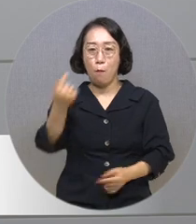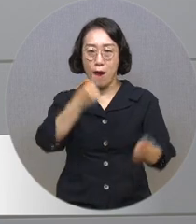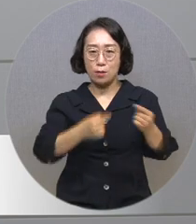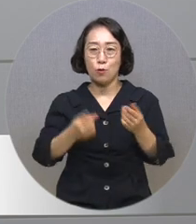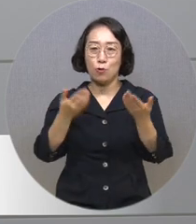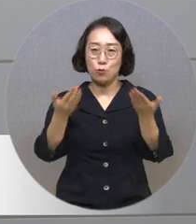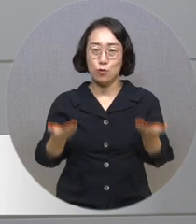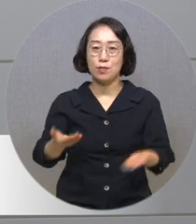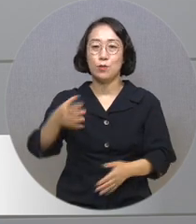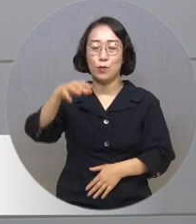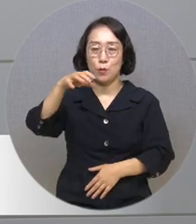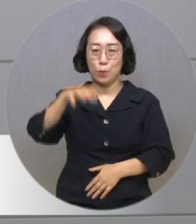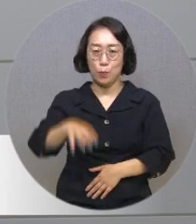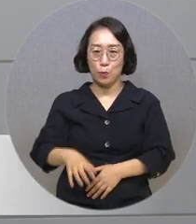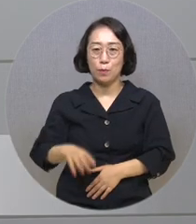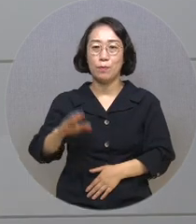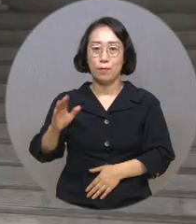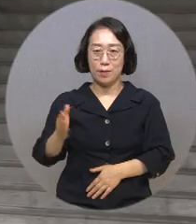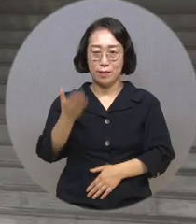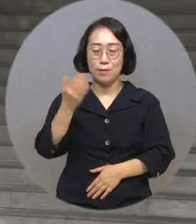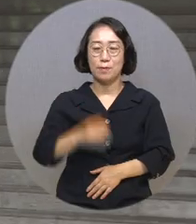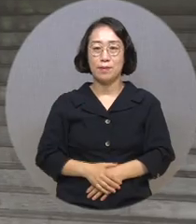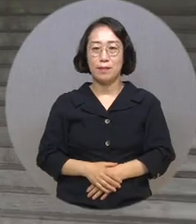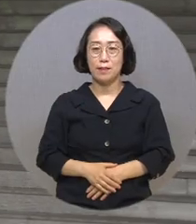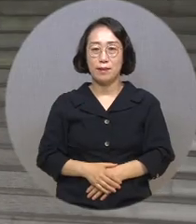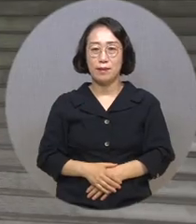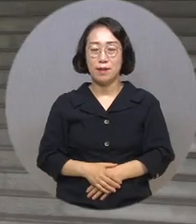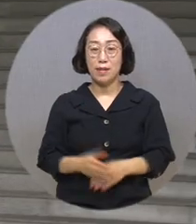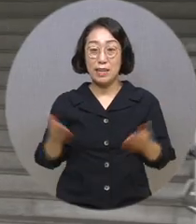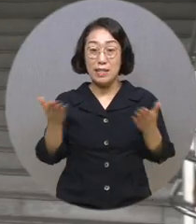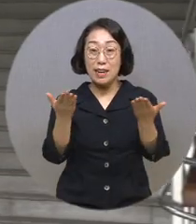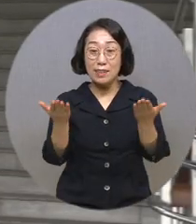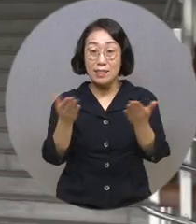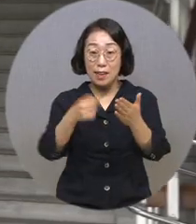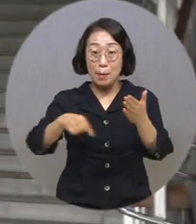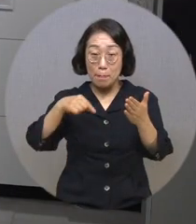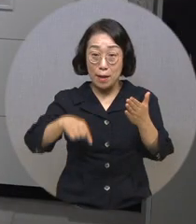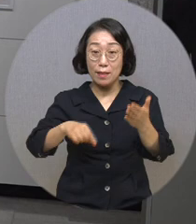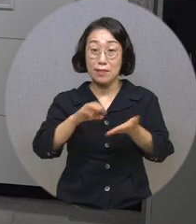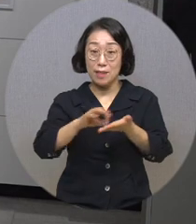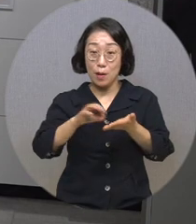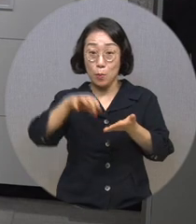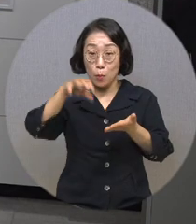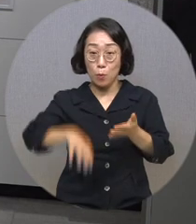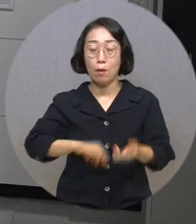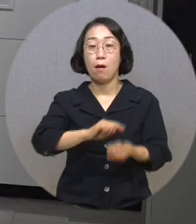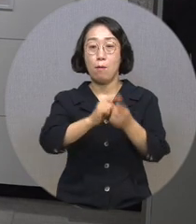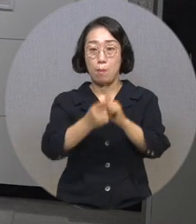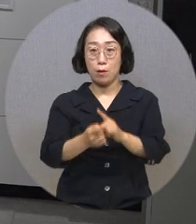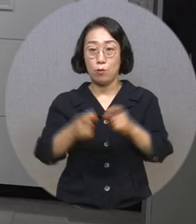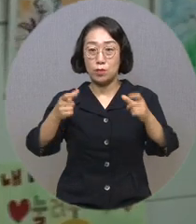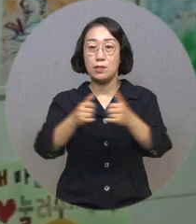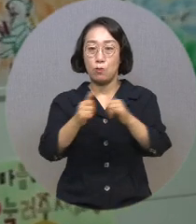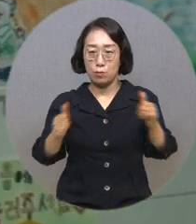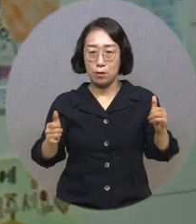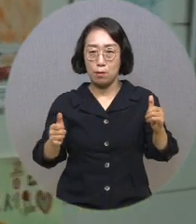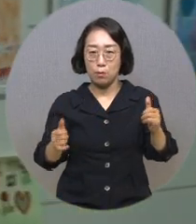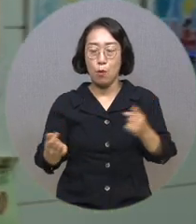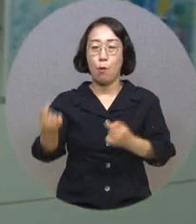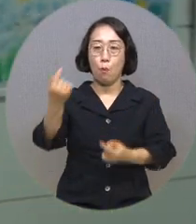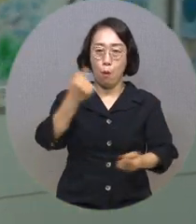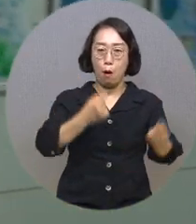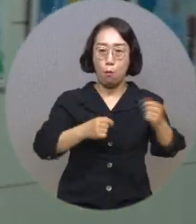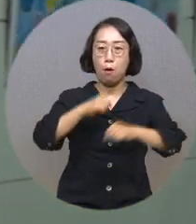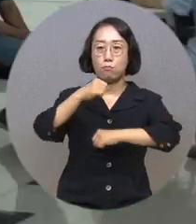있는 공간으로 만들어 가겠습니다. 시청 직원들만의 공간이었던 이곳은 시민의 품으로 돌아와 시민들의